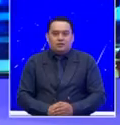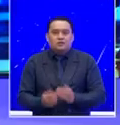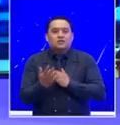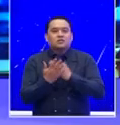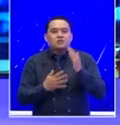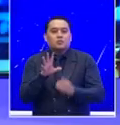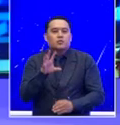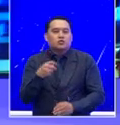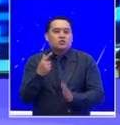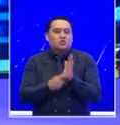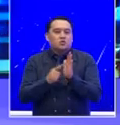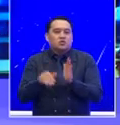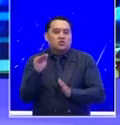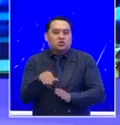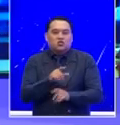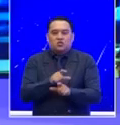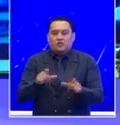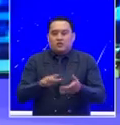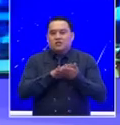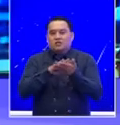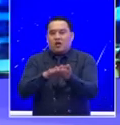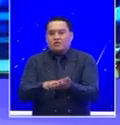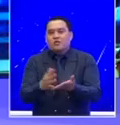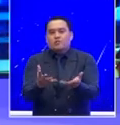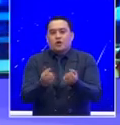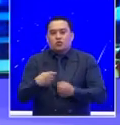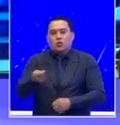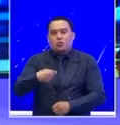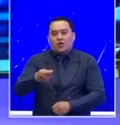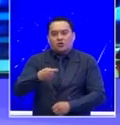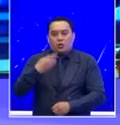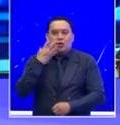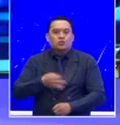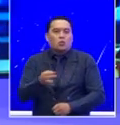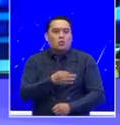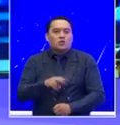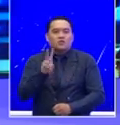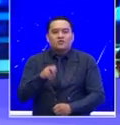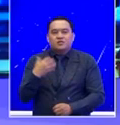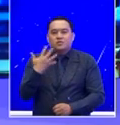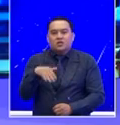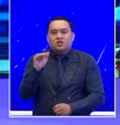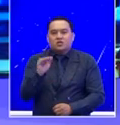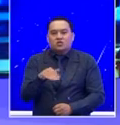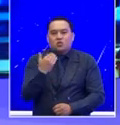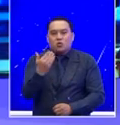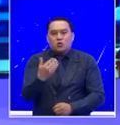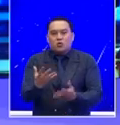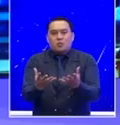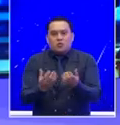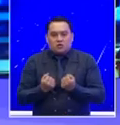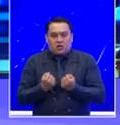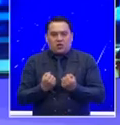Свыше 570 тысяч человек подали заявки на получение соцпособия в Алматинской области. 250 тысяч из них